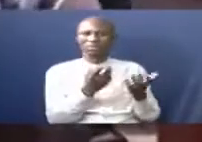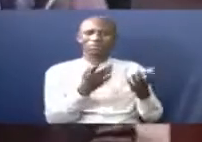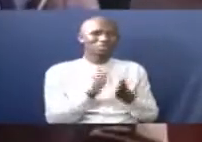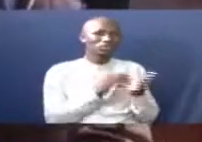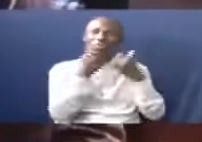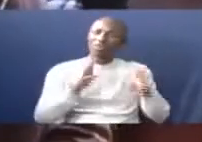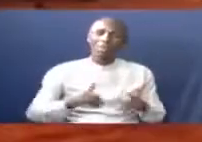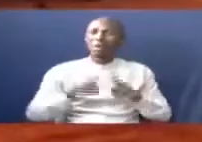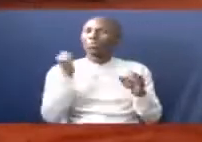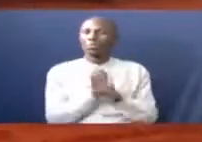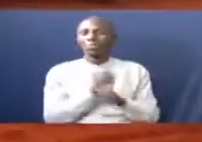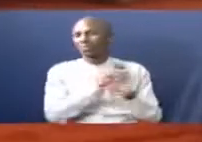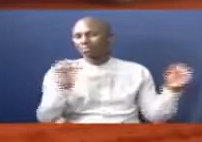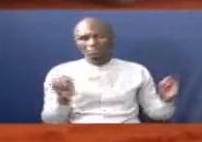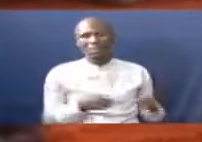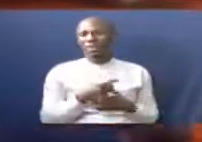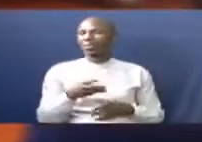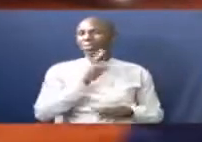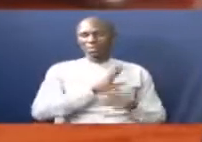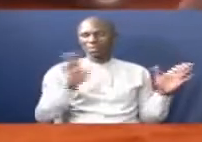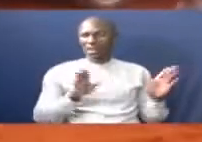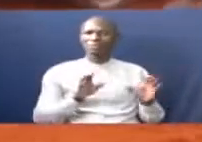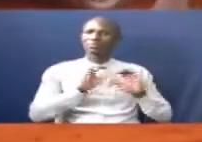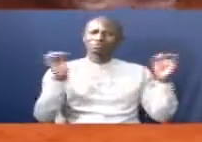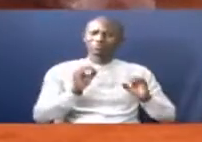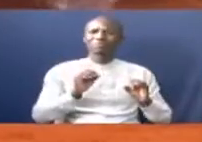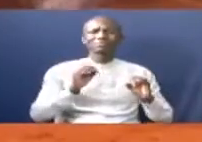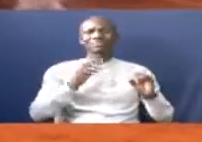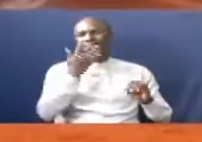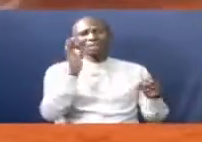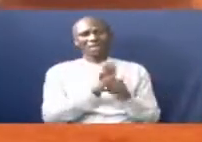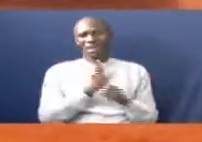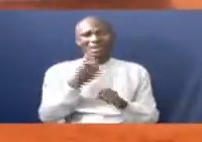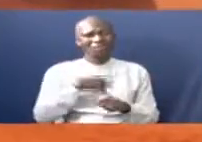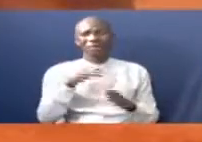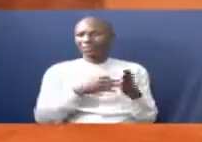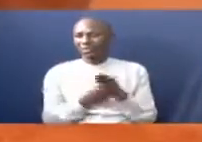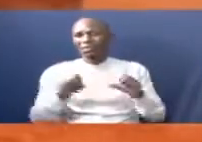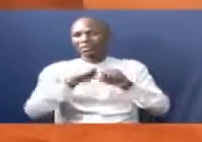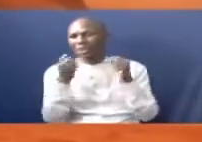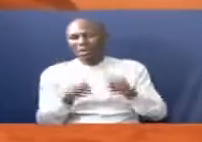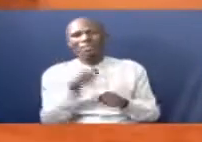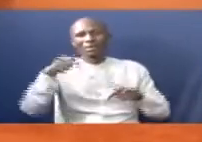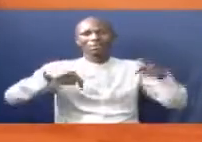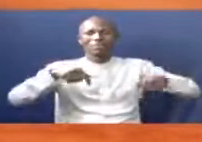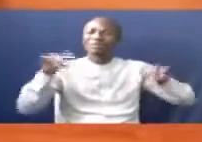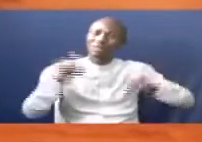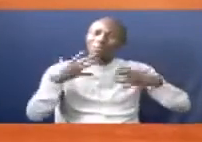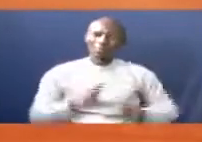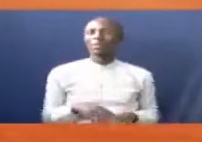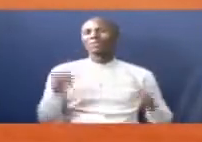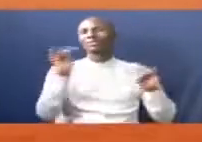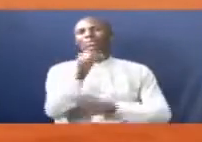nangikie mbuza ya kweta keuo patingwa nikitoke thai bate tinda ate ibaluka ta tulika ngile mawa amwe maito